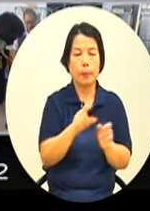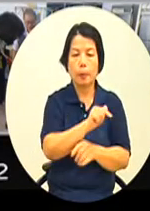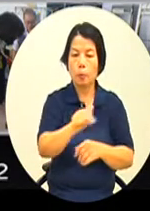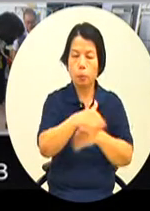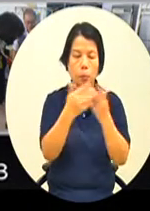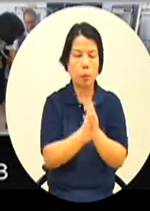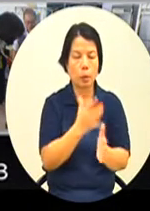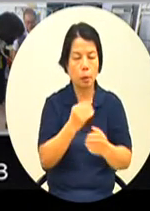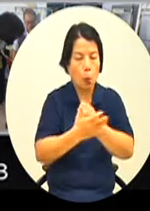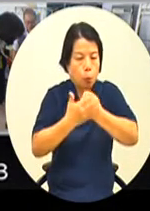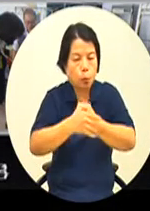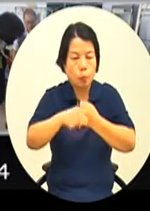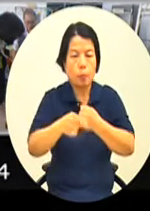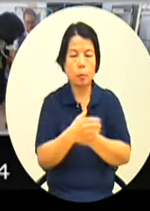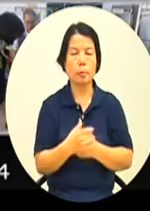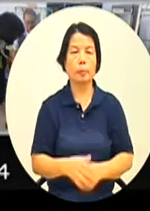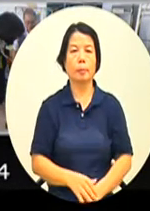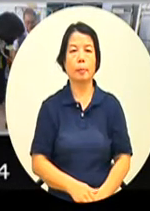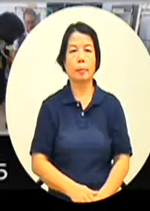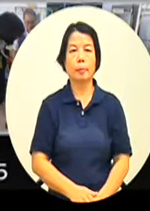极的一个保护者的角色